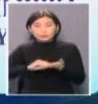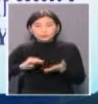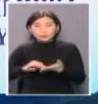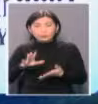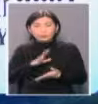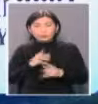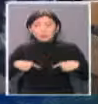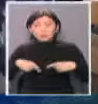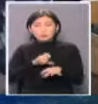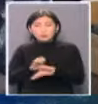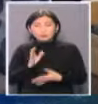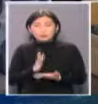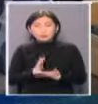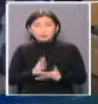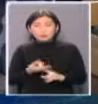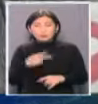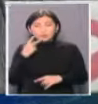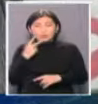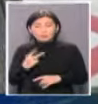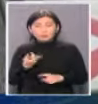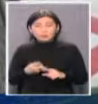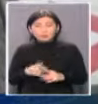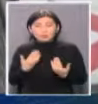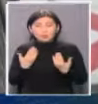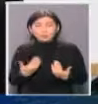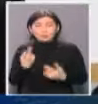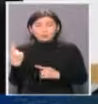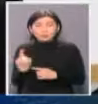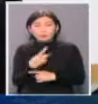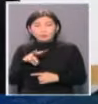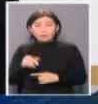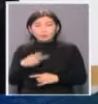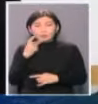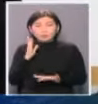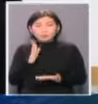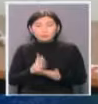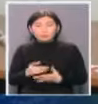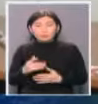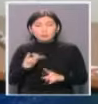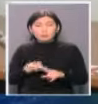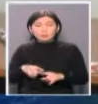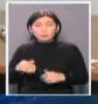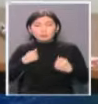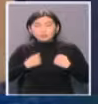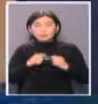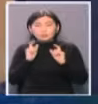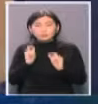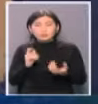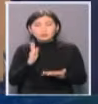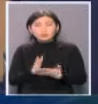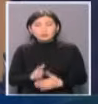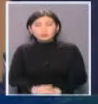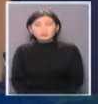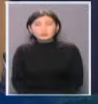ол қазылар алқасына жіберіледі. Бақ шабама, бап шабама ол жағы 1-ші наурызда анықталады. Кіл мықтылар арнайы дипломдармен